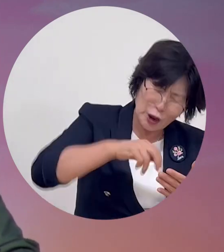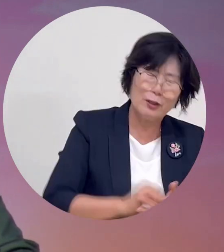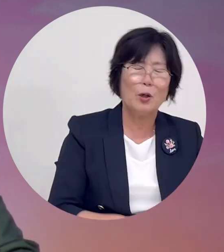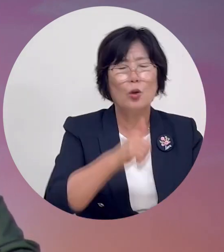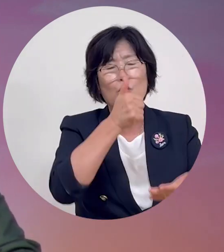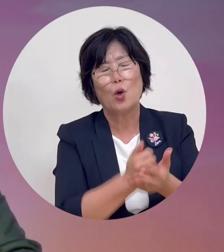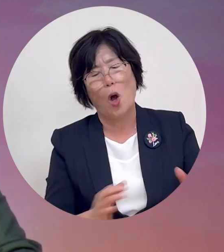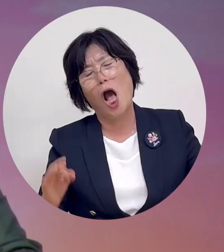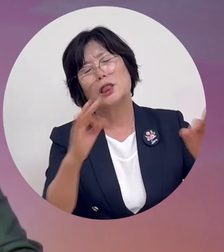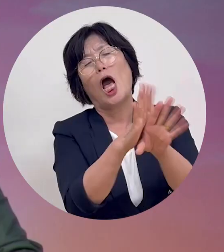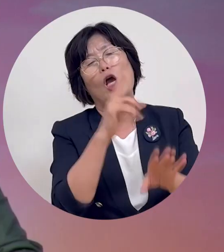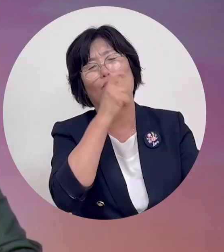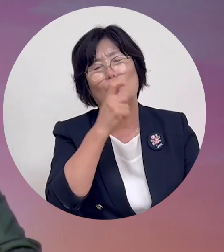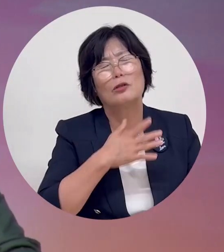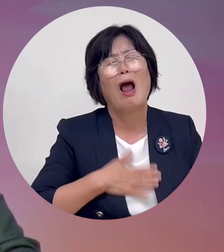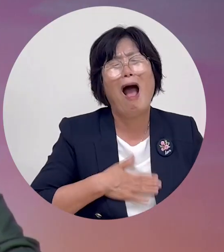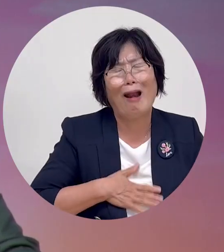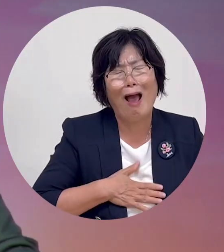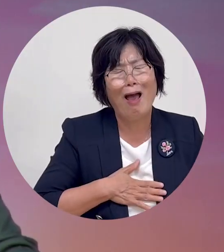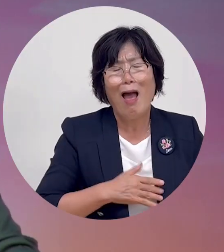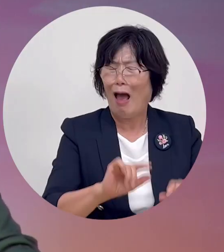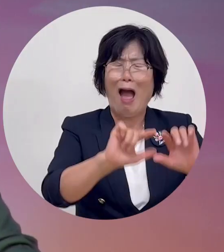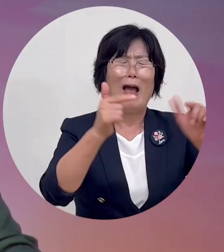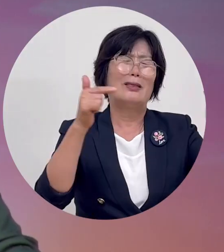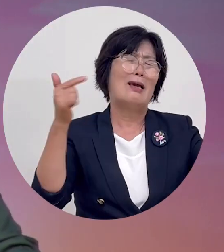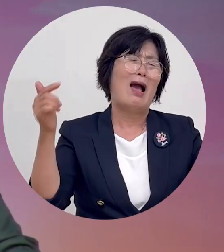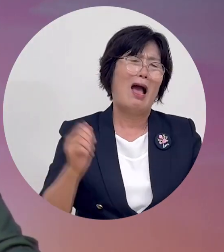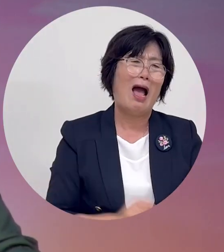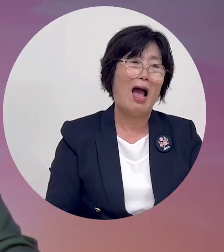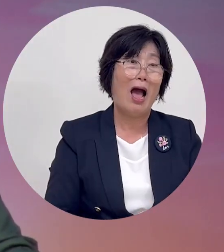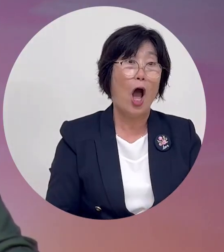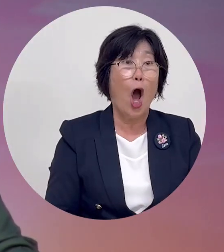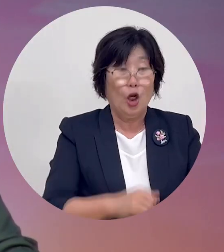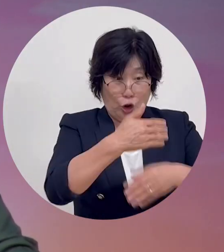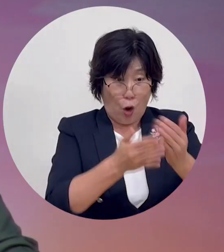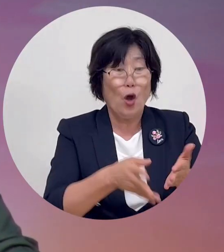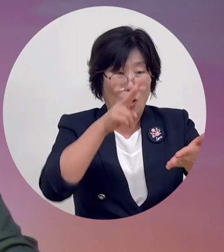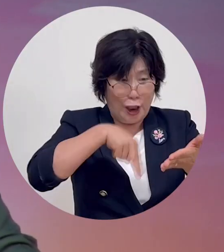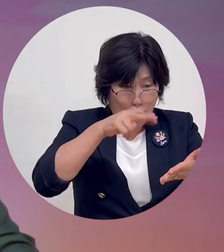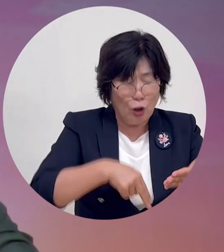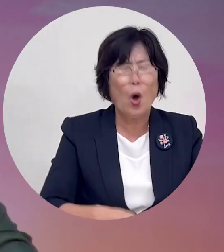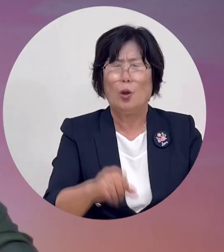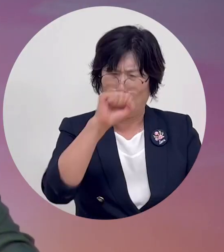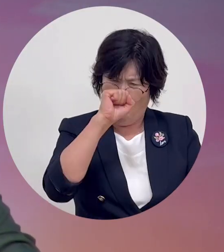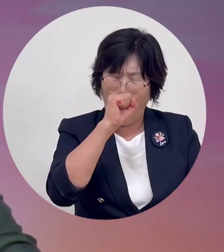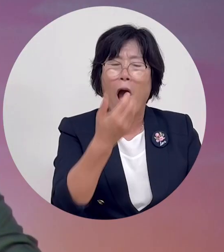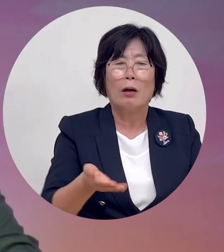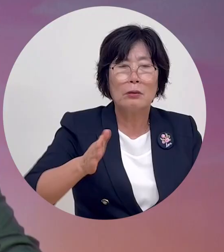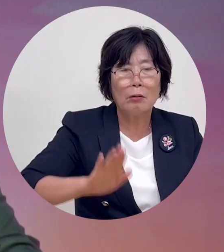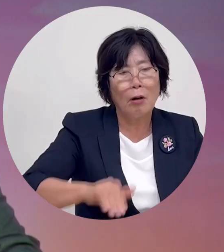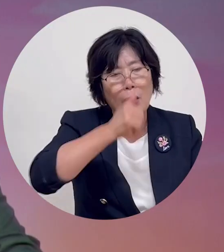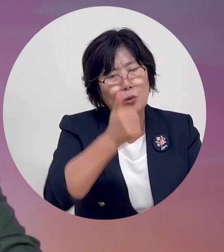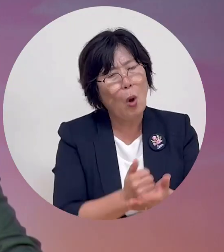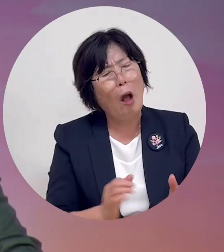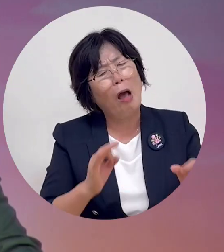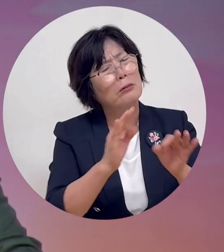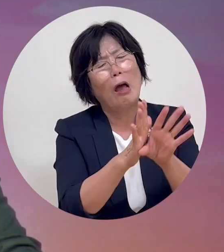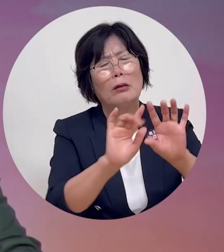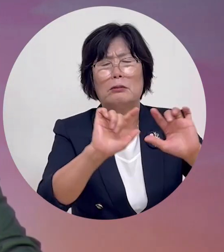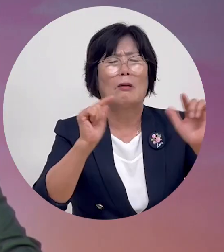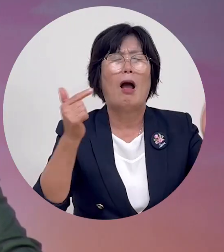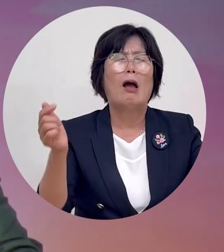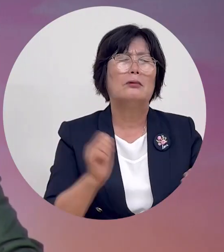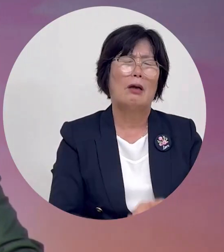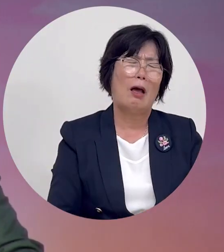읽더라고. 성경 많이 읽는 것은 잘하는 일인데, 그래서 제가 사해질 거라고